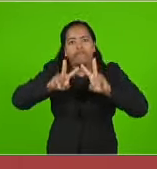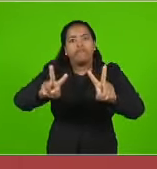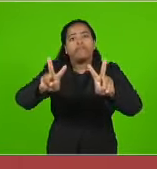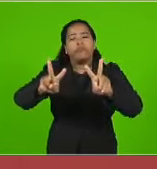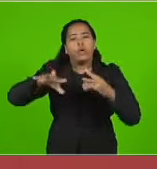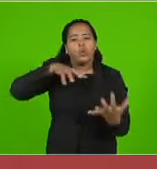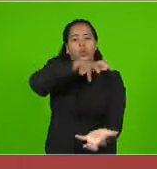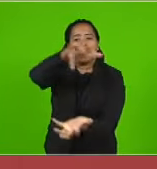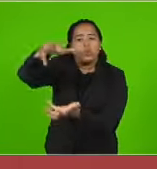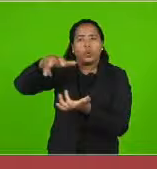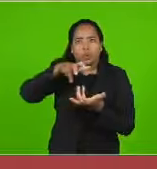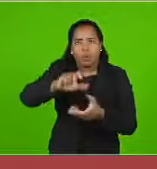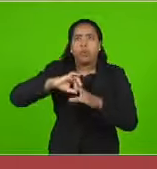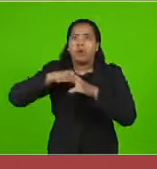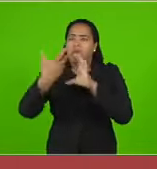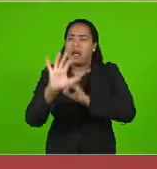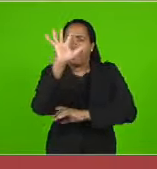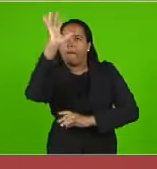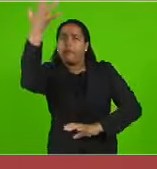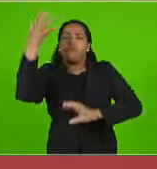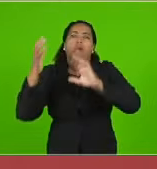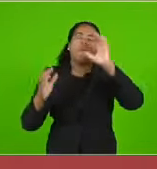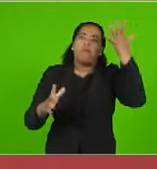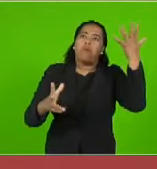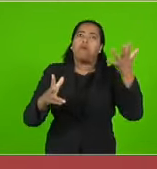включают всю нашу Вселенную,